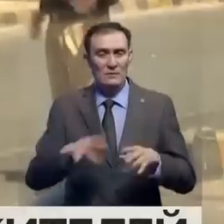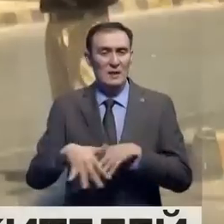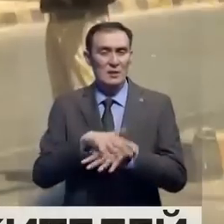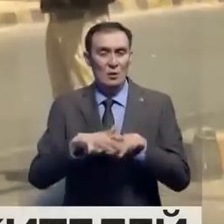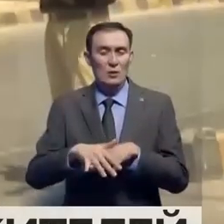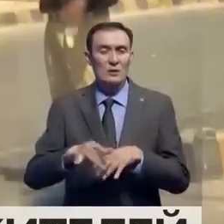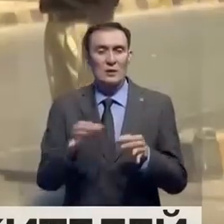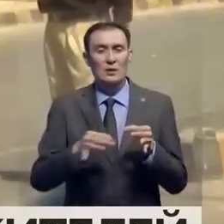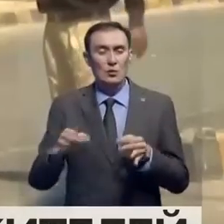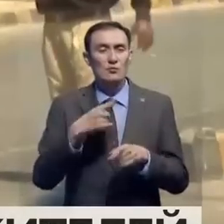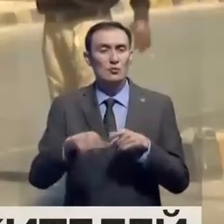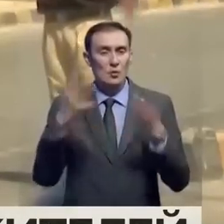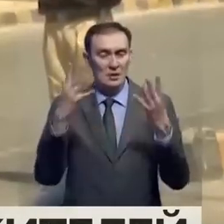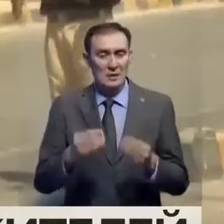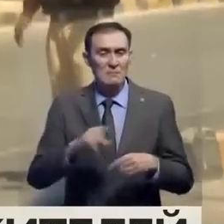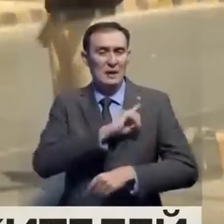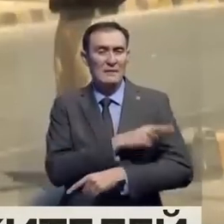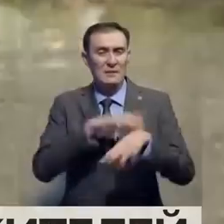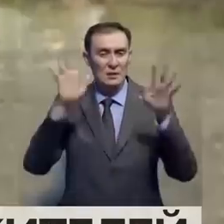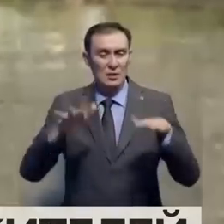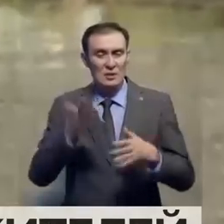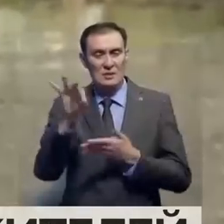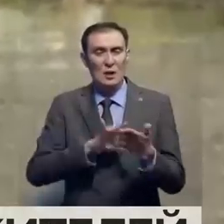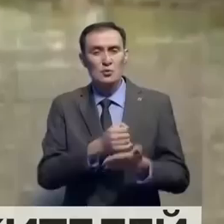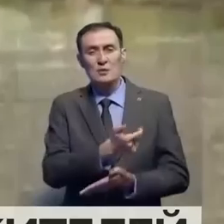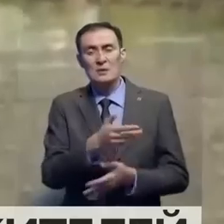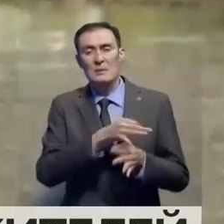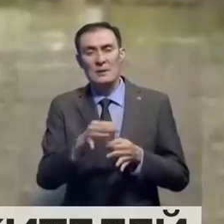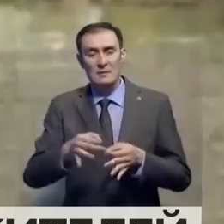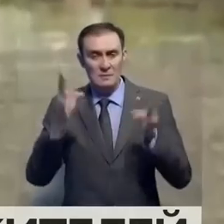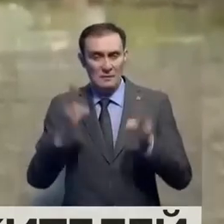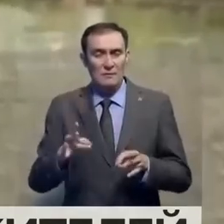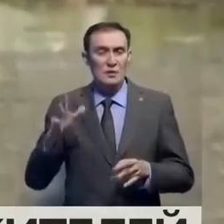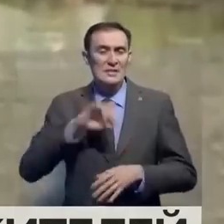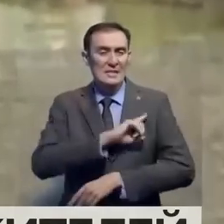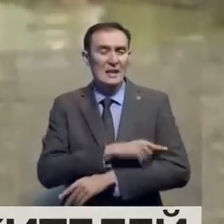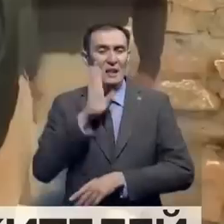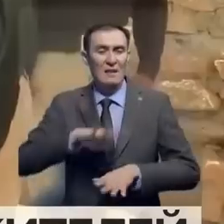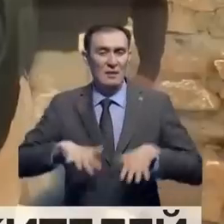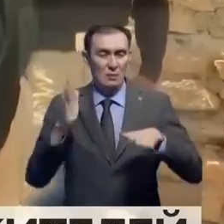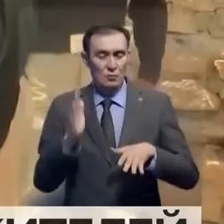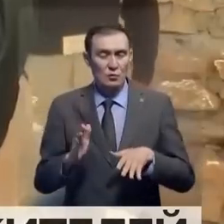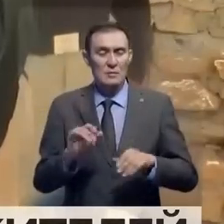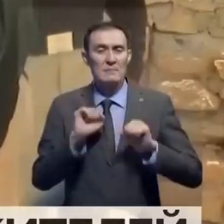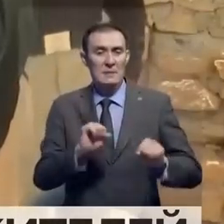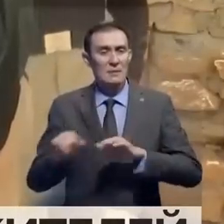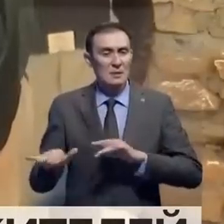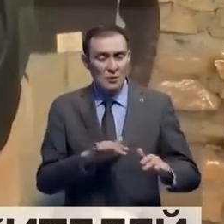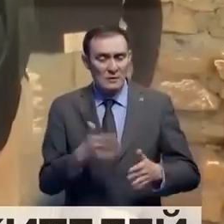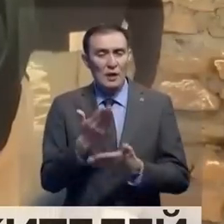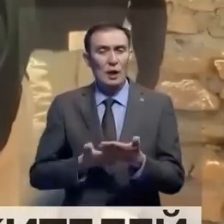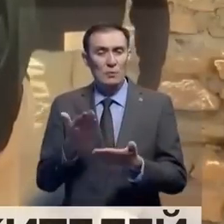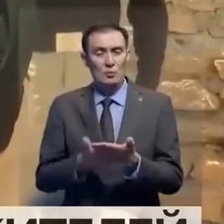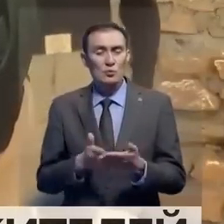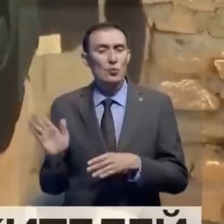густонаселенный регион в ближайшие дни проливные дожди затронут сразу несколько провинций ожидаются сильные наводнения в качестве мер предосторожности